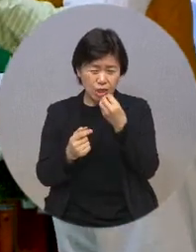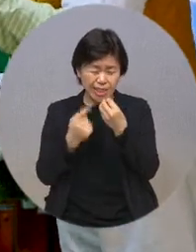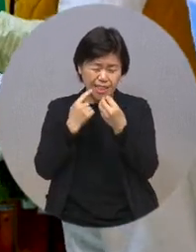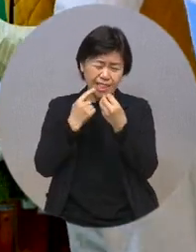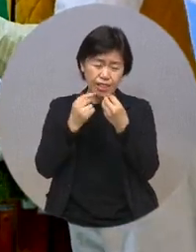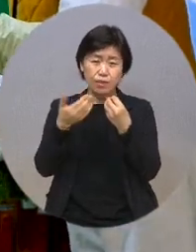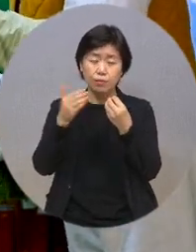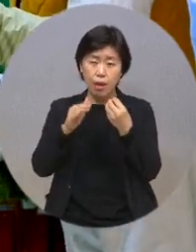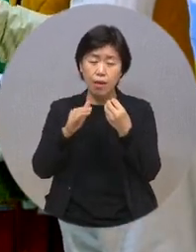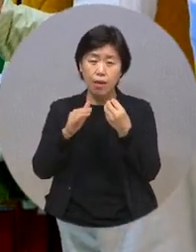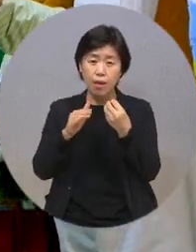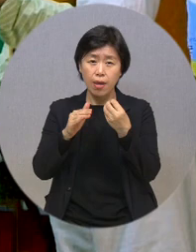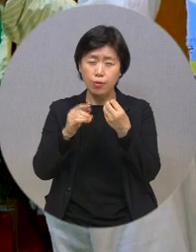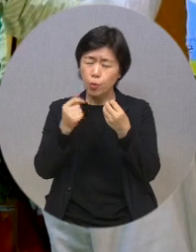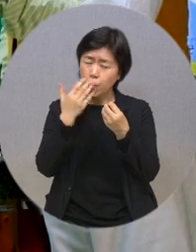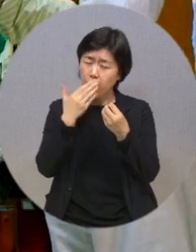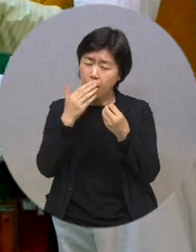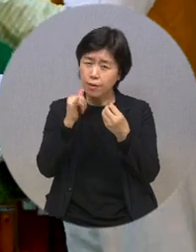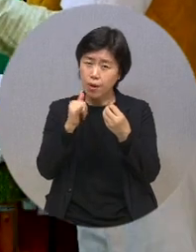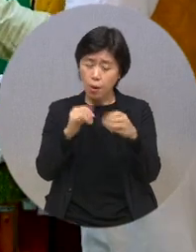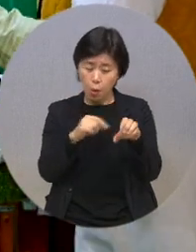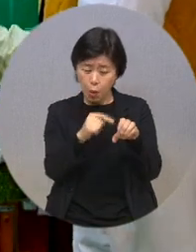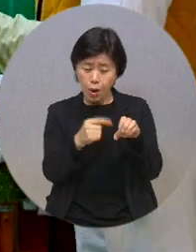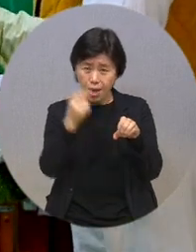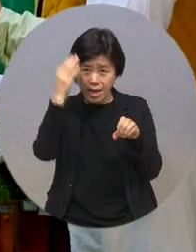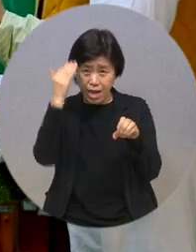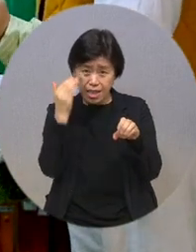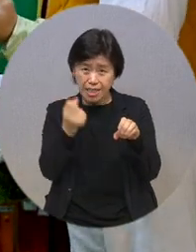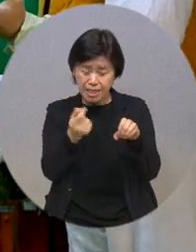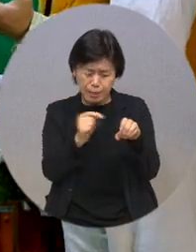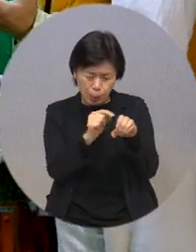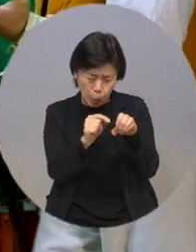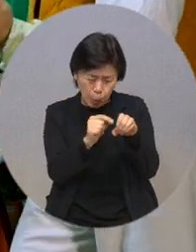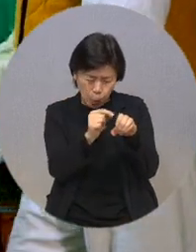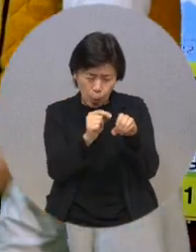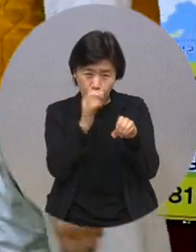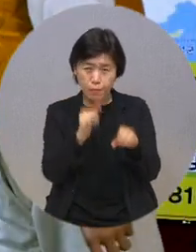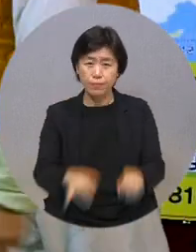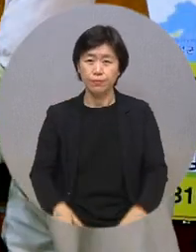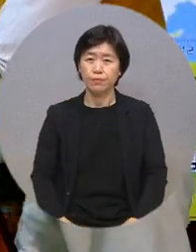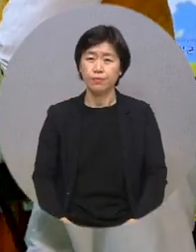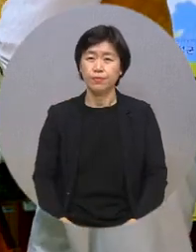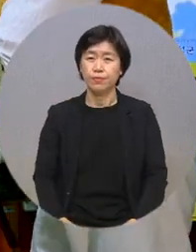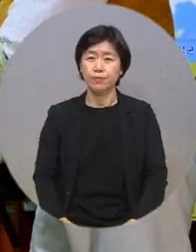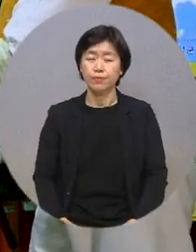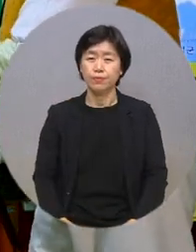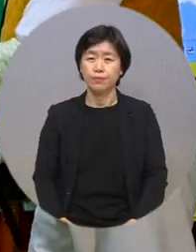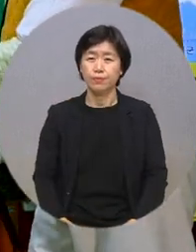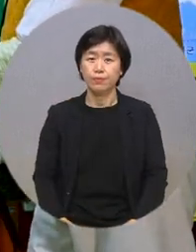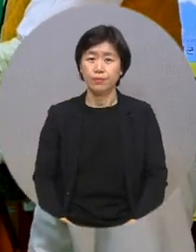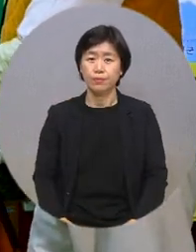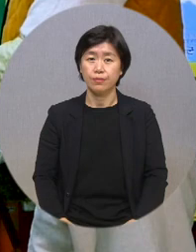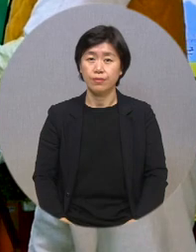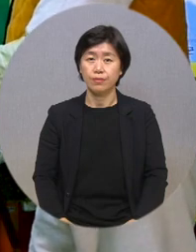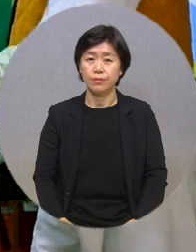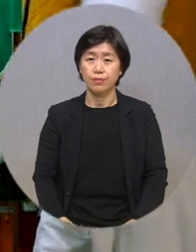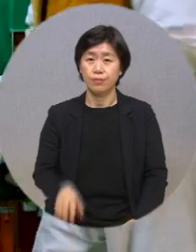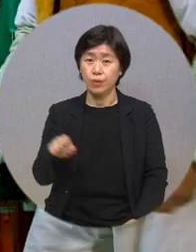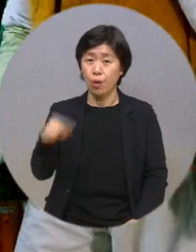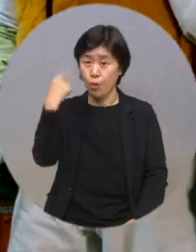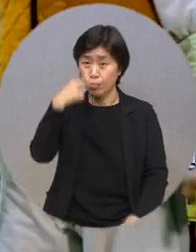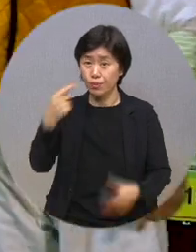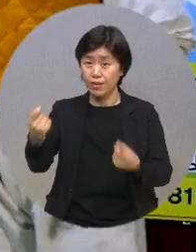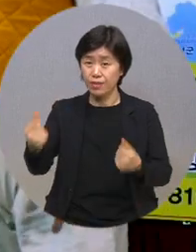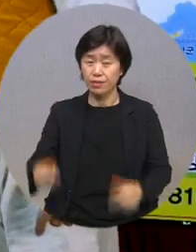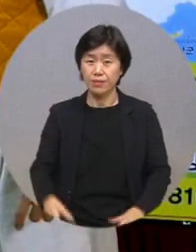달아. 달아. 까만 씨가 파바바바바바 흐물나게 흐물나게 박혀 있어. 네. 너 닮기도 했어. 다, 저